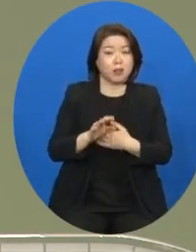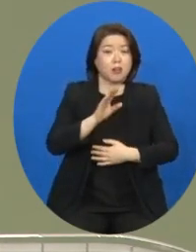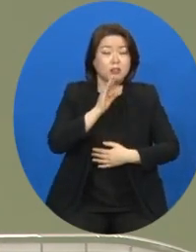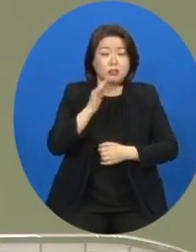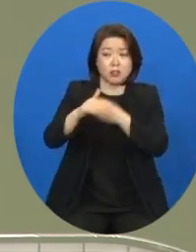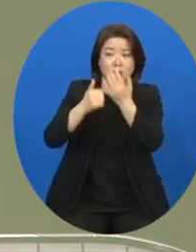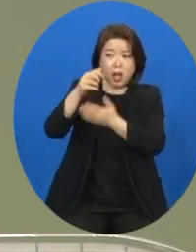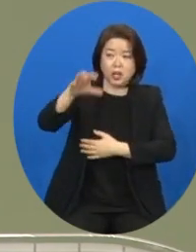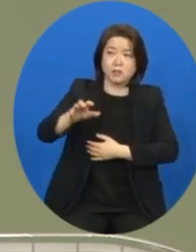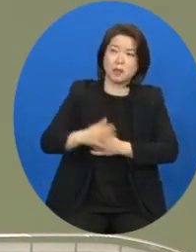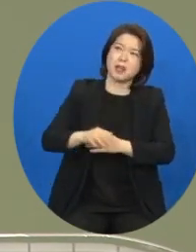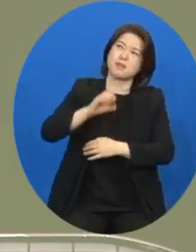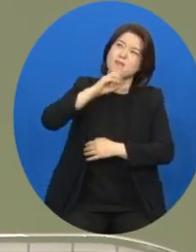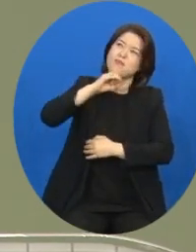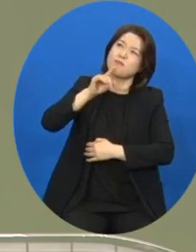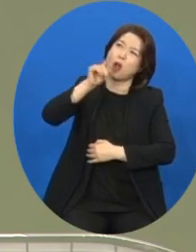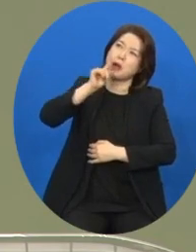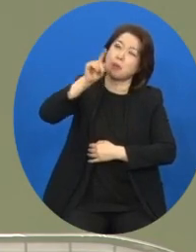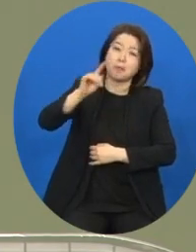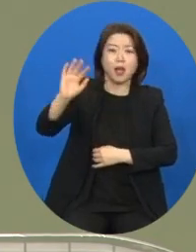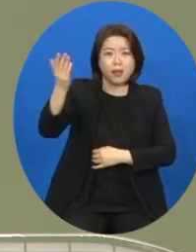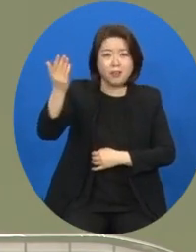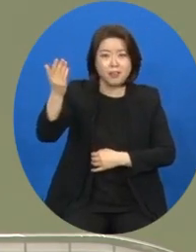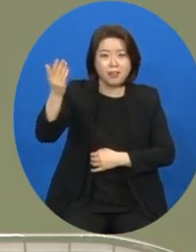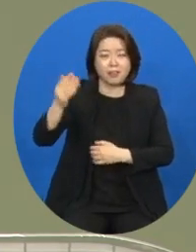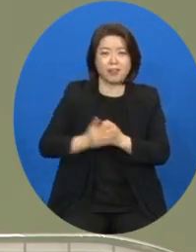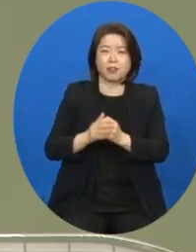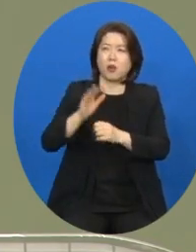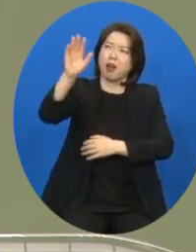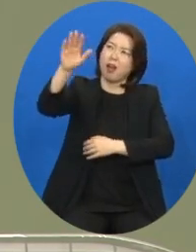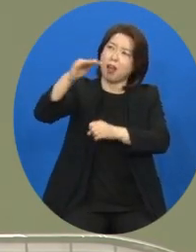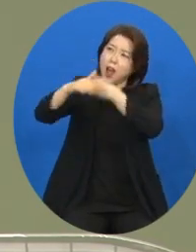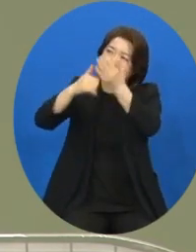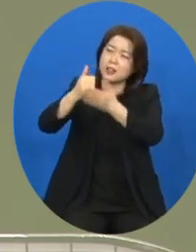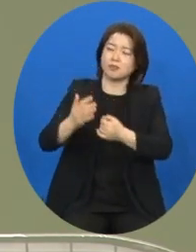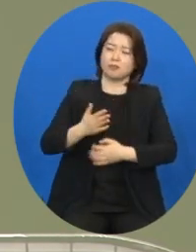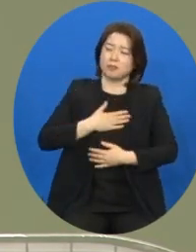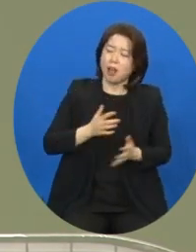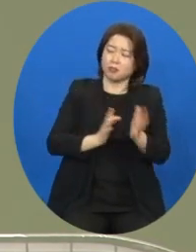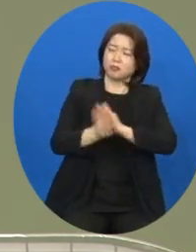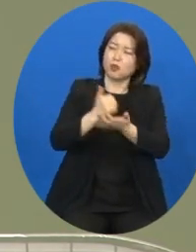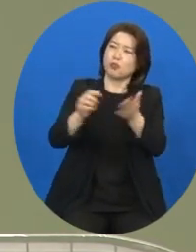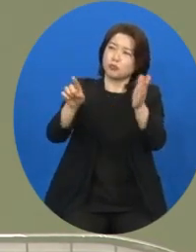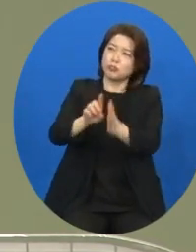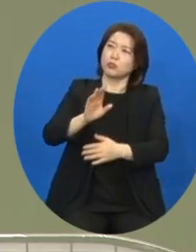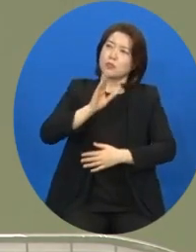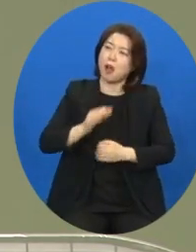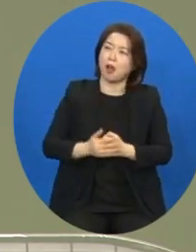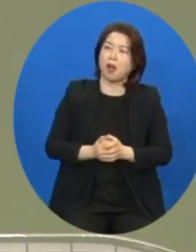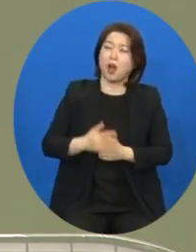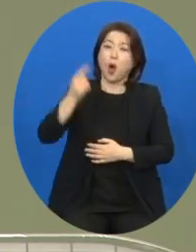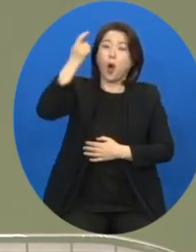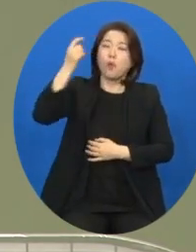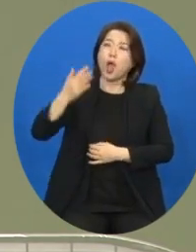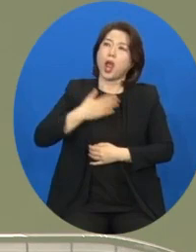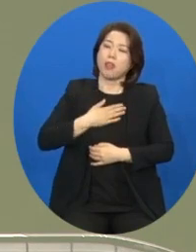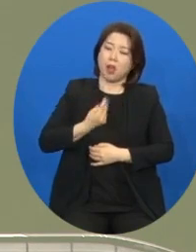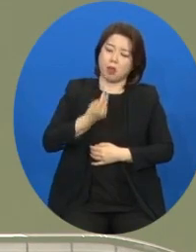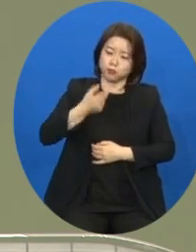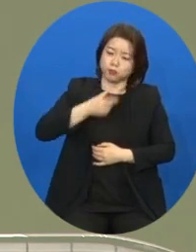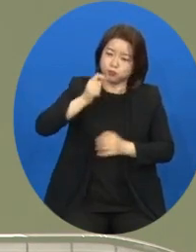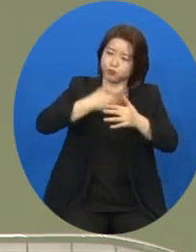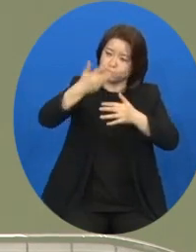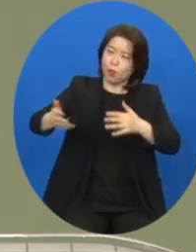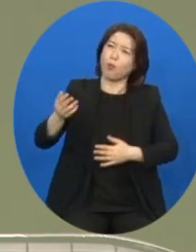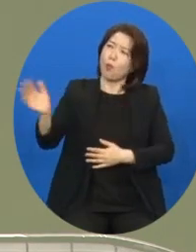하나님 앞에 따져야 될 일이잖아요. 하나님, 나도 예수 믿는데 왜 내게서 생수의 강이 흘러나는